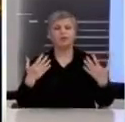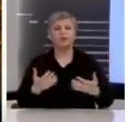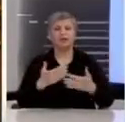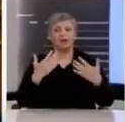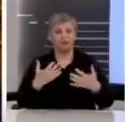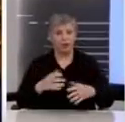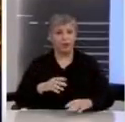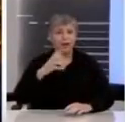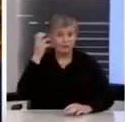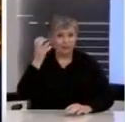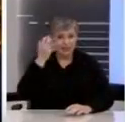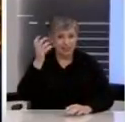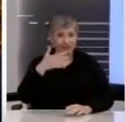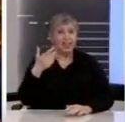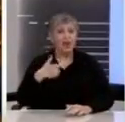και ενθουσιασμό ότι θα γινότανε,